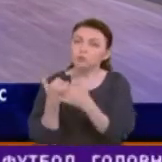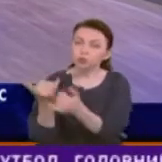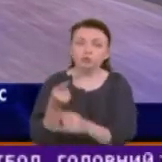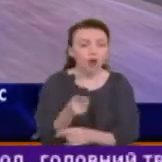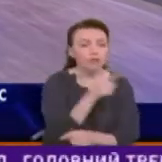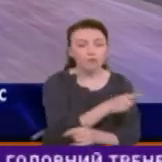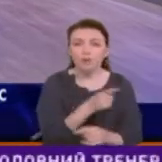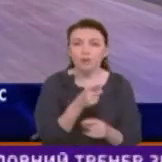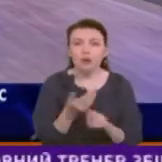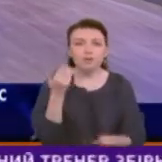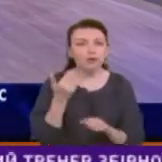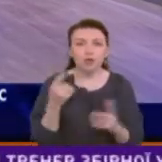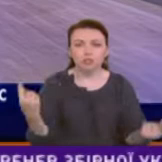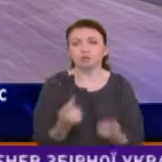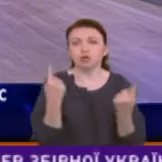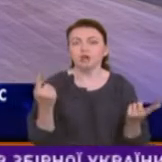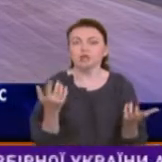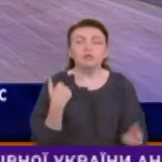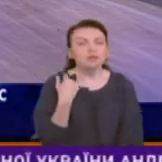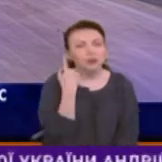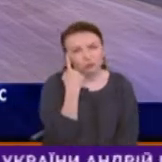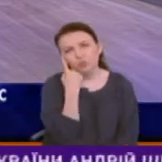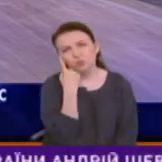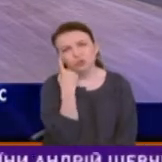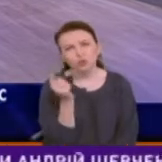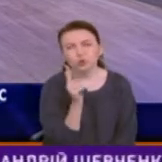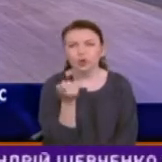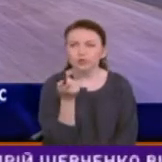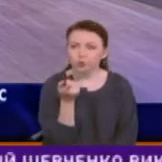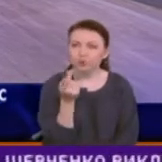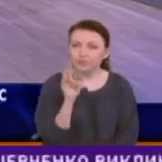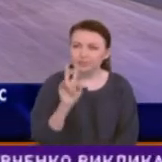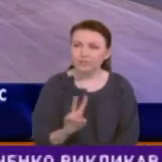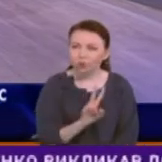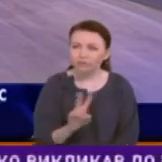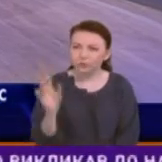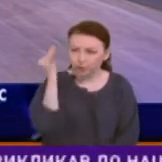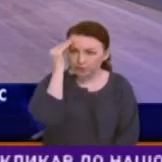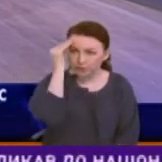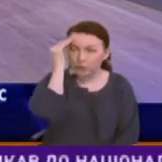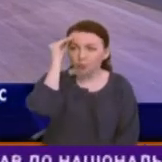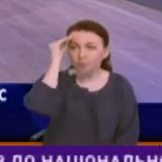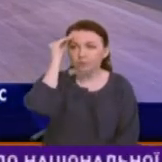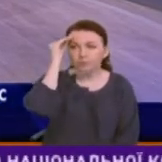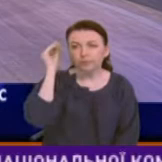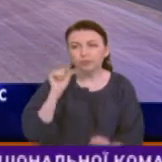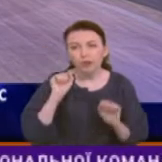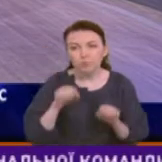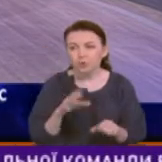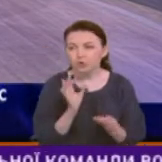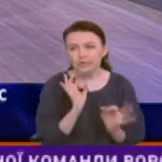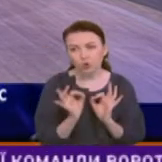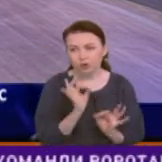два попередніх звичайні патріархи? Тому я думаю, тут така трошки з церковної точки зору, якраз навіть церковної точки зору, може і